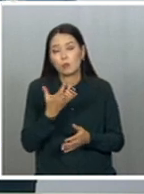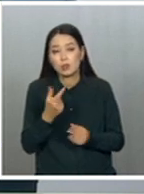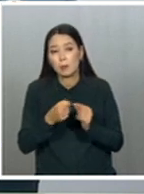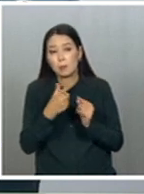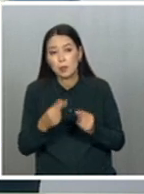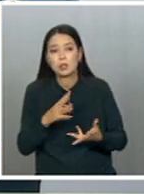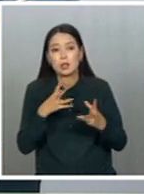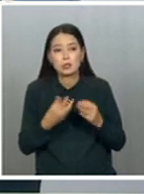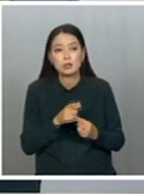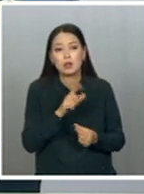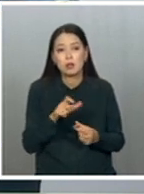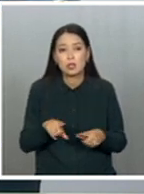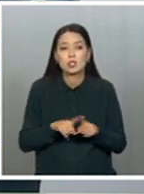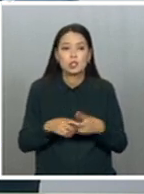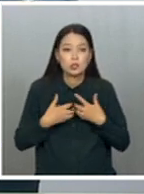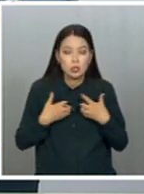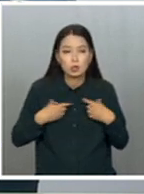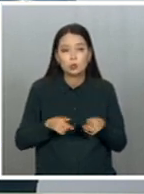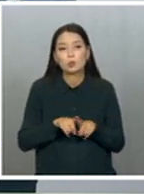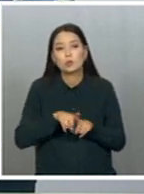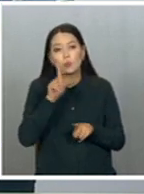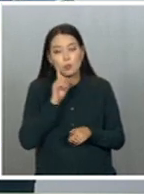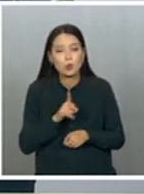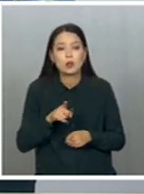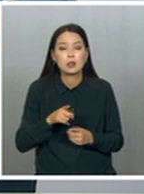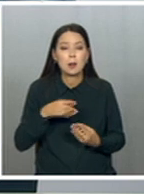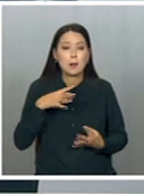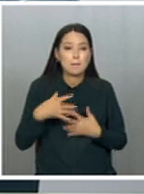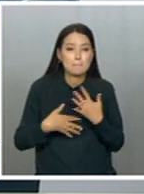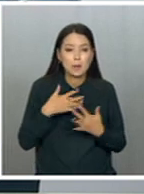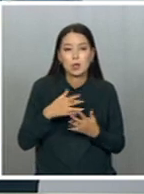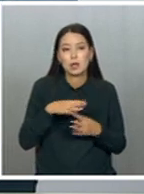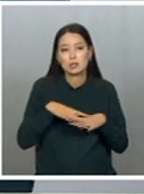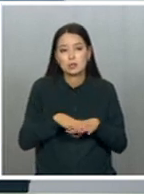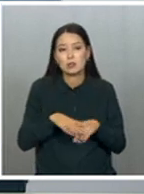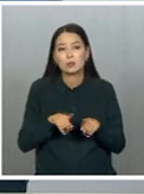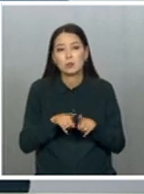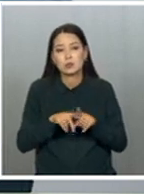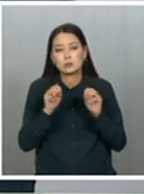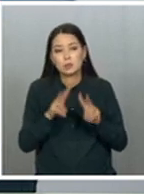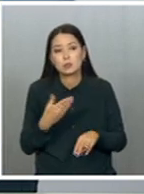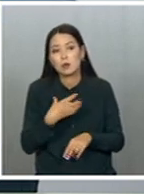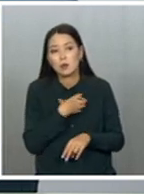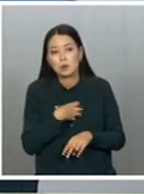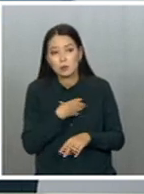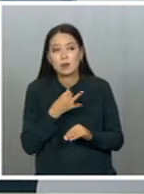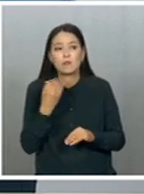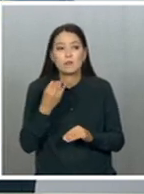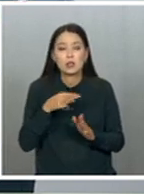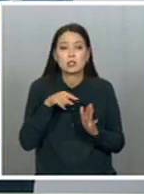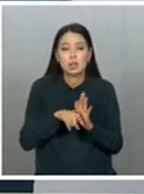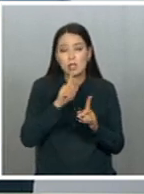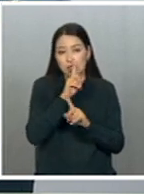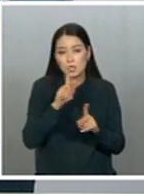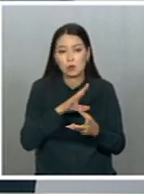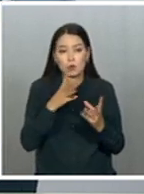нәтижесінде адамдарға жануарларға қолайлы микроклимат қалыптасады. Ал транспирацияның маңызын және де физиологиялық ерекшелігін